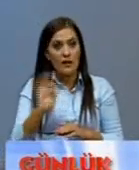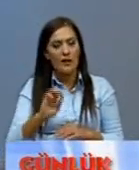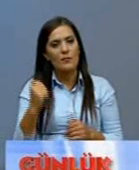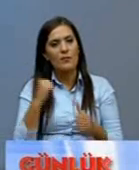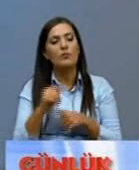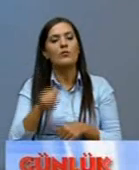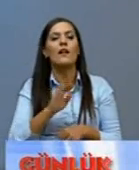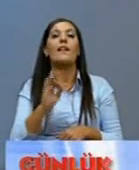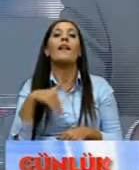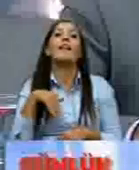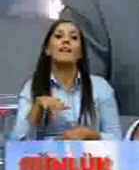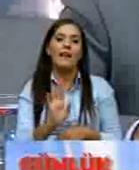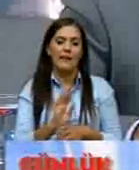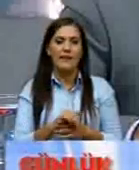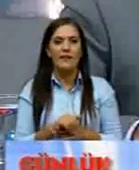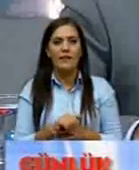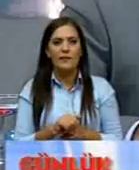Yine soruyorum. Bu da yeterli değil.